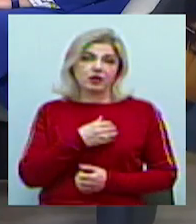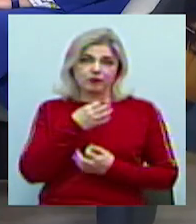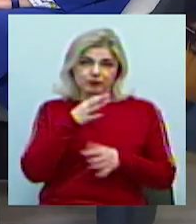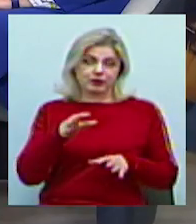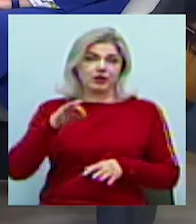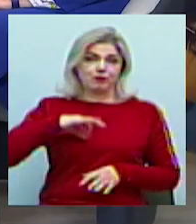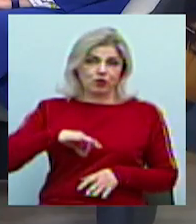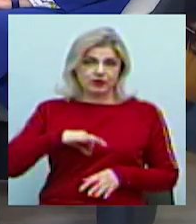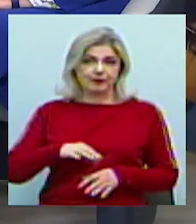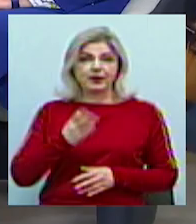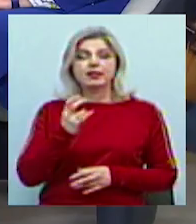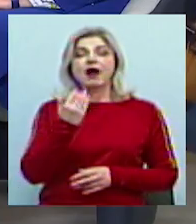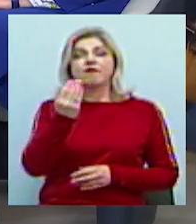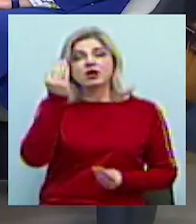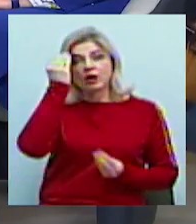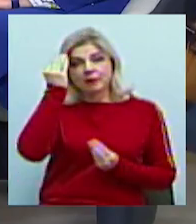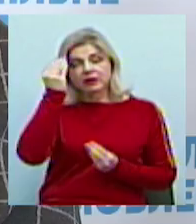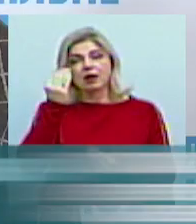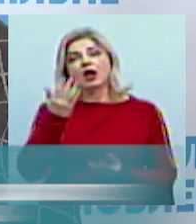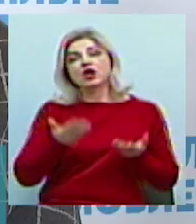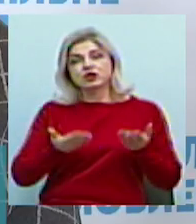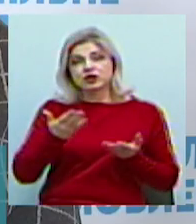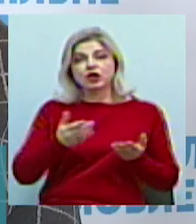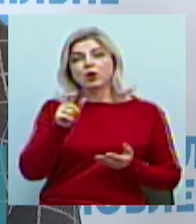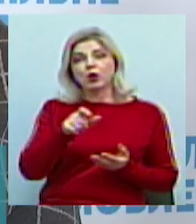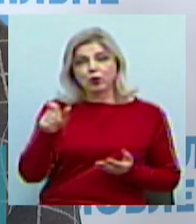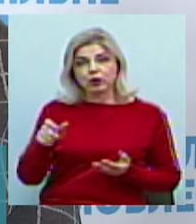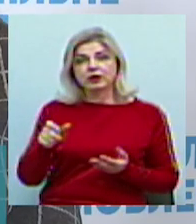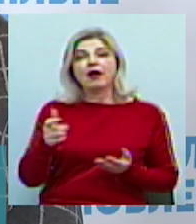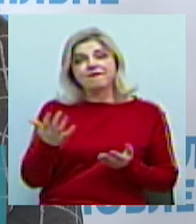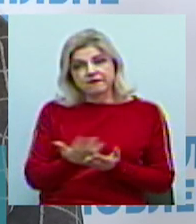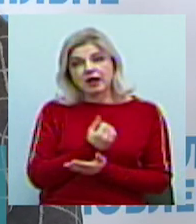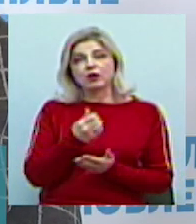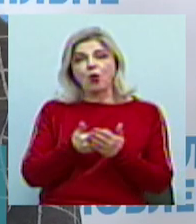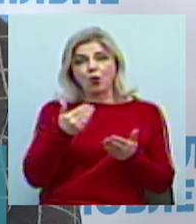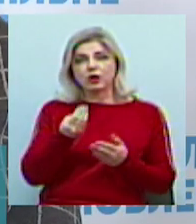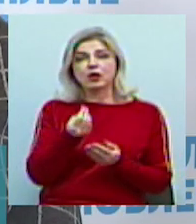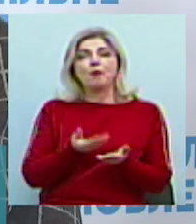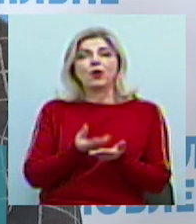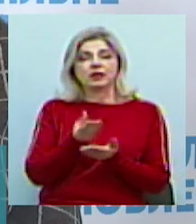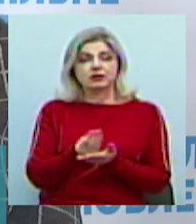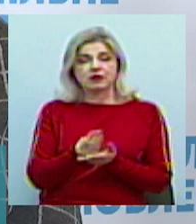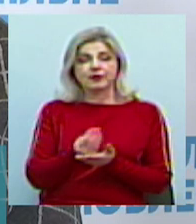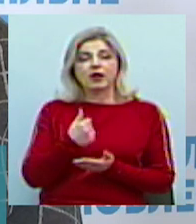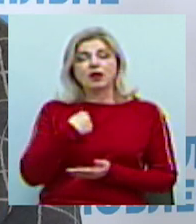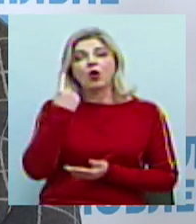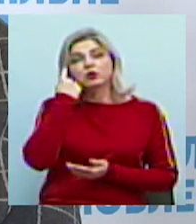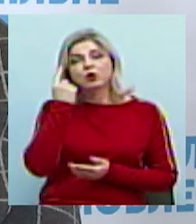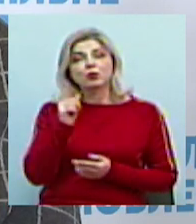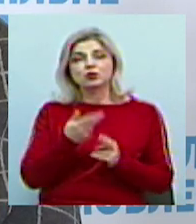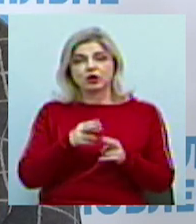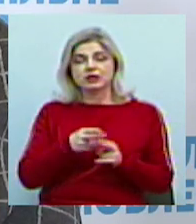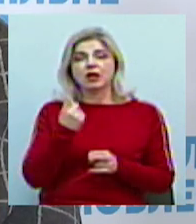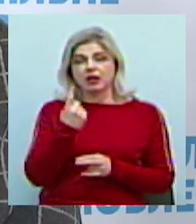вашу думку, Оксана Русланівна, чи виграють все ж таки громадяни від монетизації? Ну, на мою думку, монетизація є дієвим